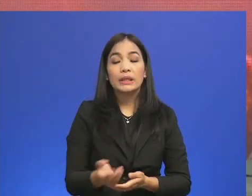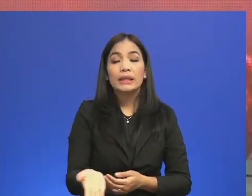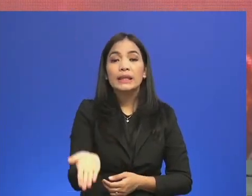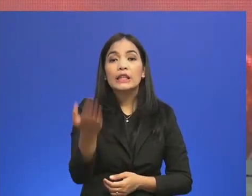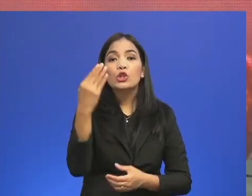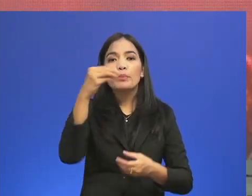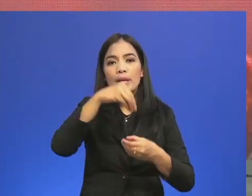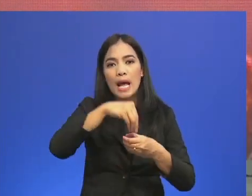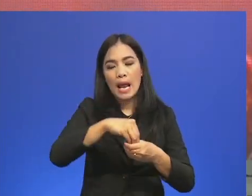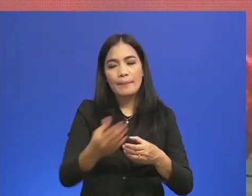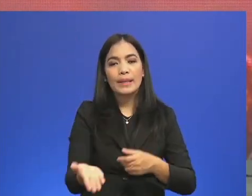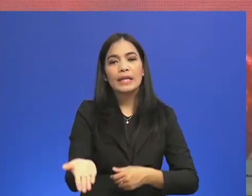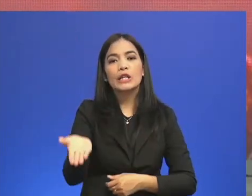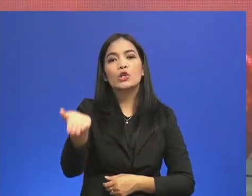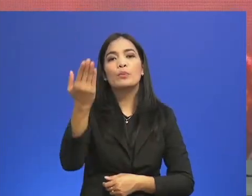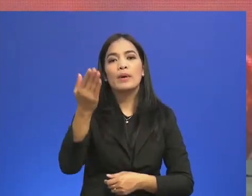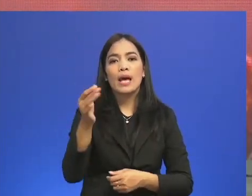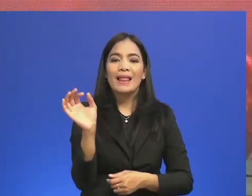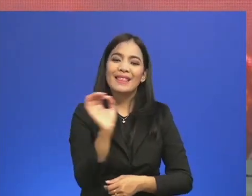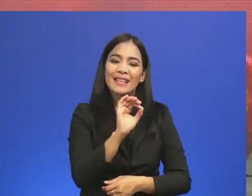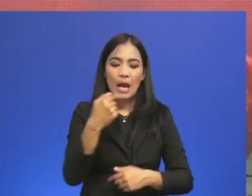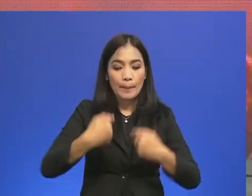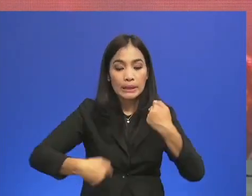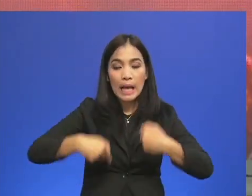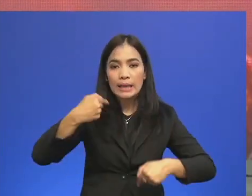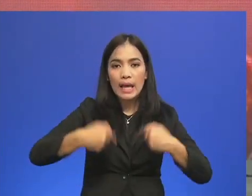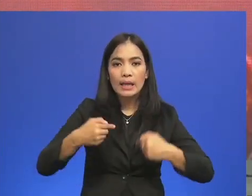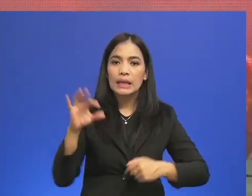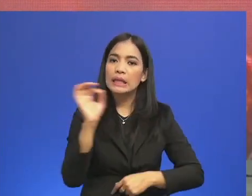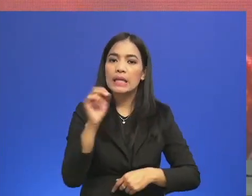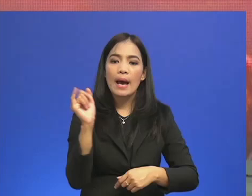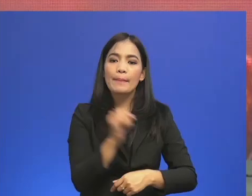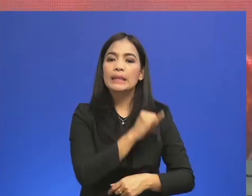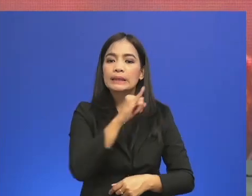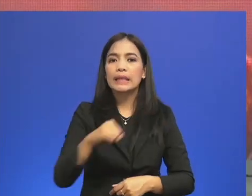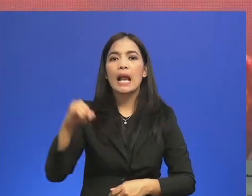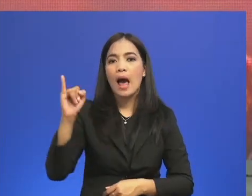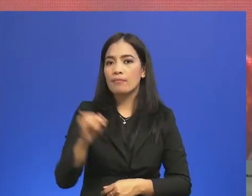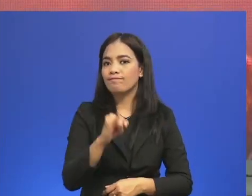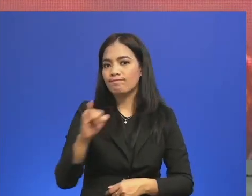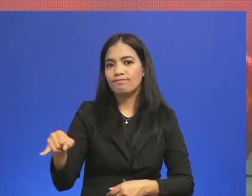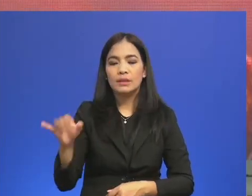hidup dalam kehidupan yang tidak bercacat, tidak bercelah.